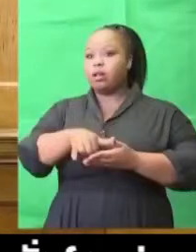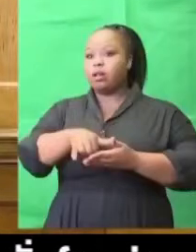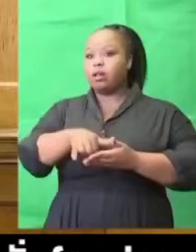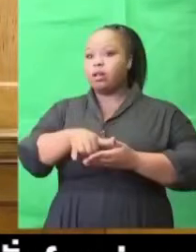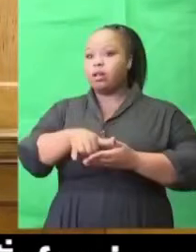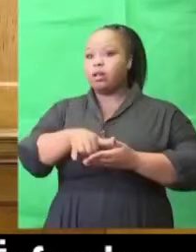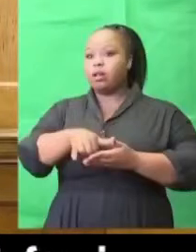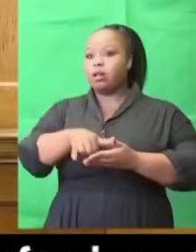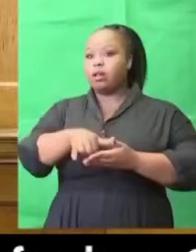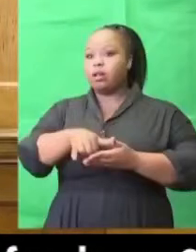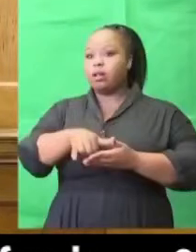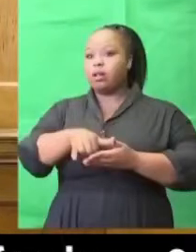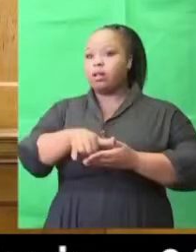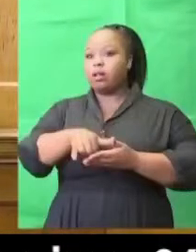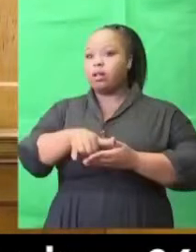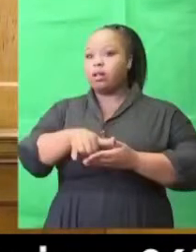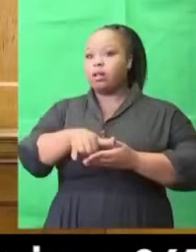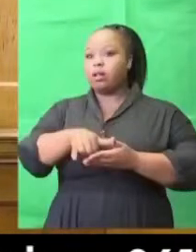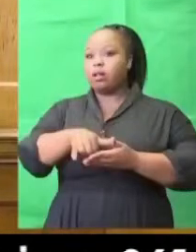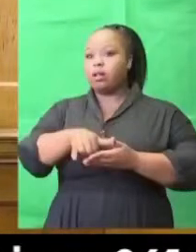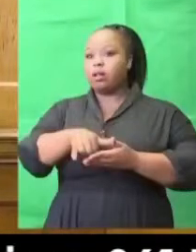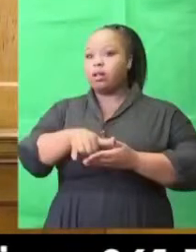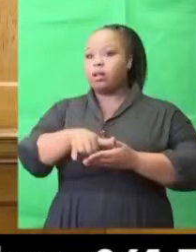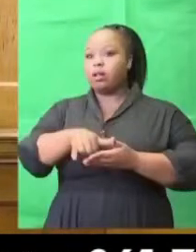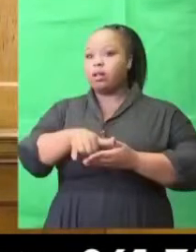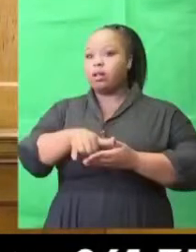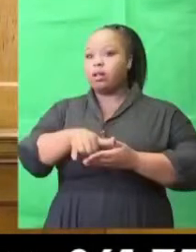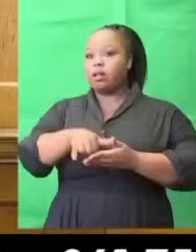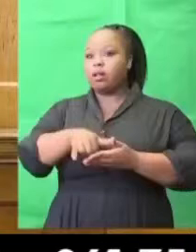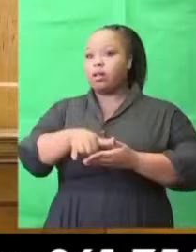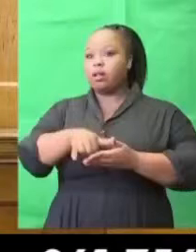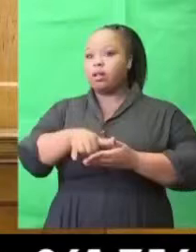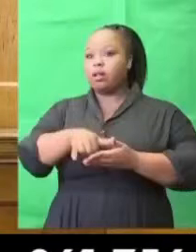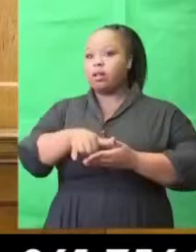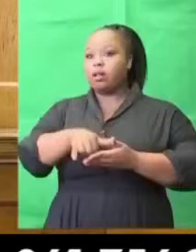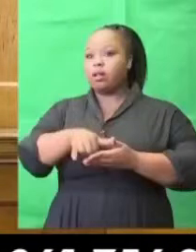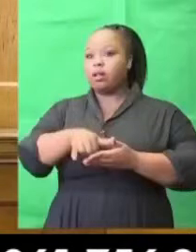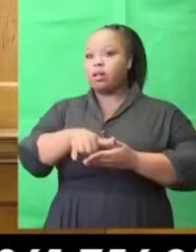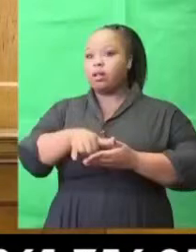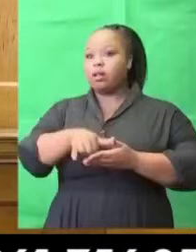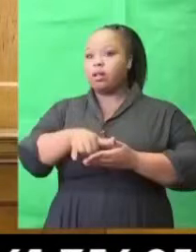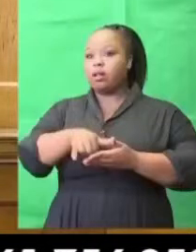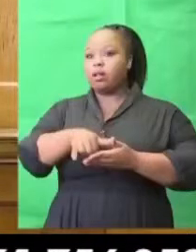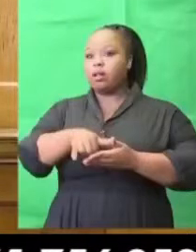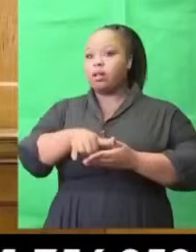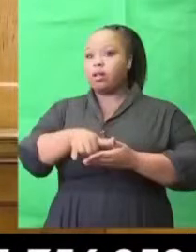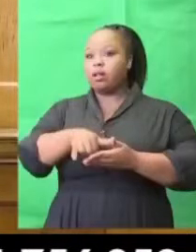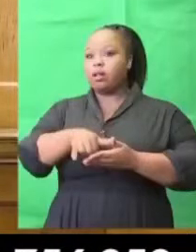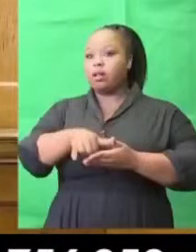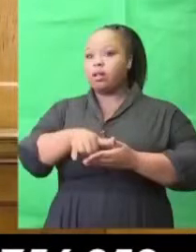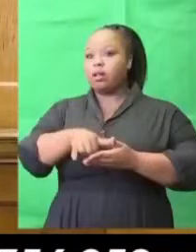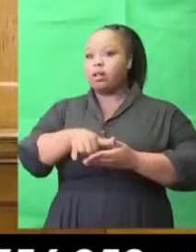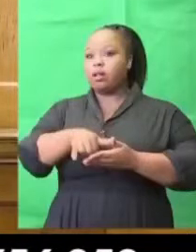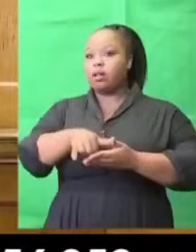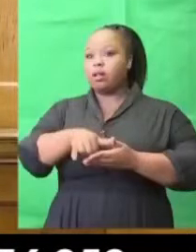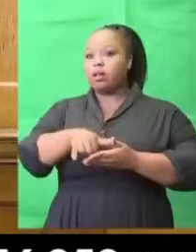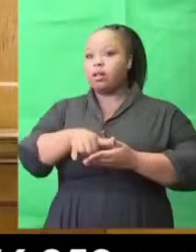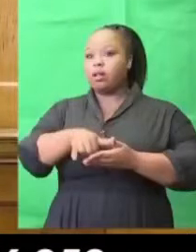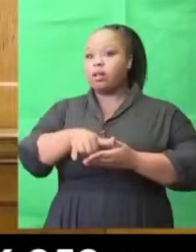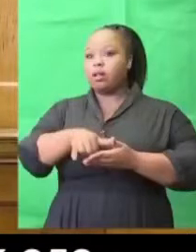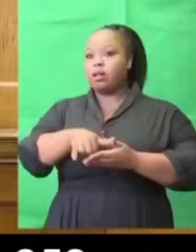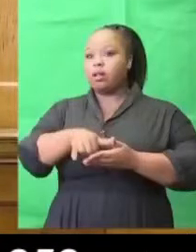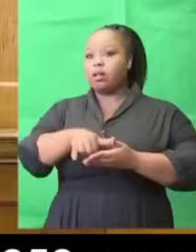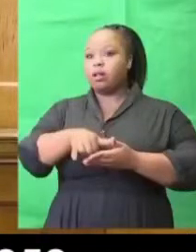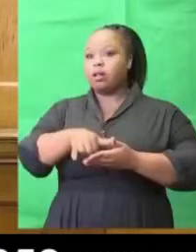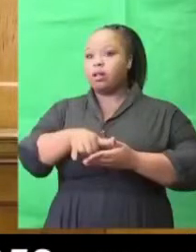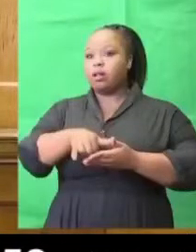แพร่เชื้อเพราะว่ามีข่าวออกมาการวิจัยเบื้องต้นว่าหน้าตาคุณลักษณะของ